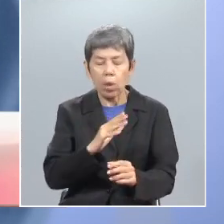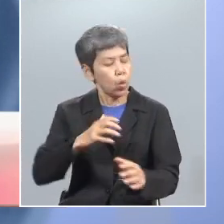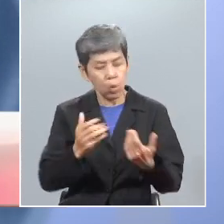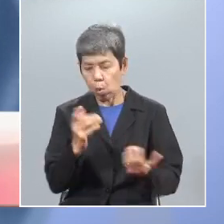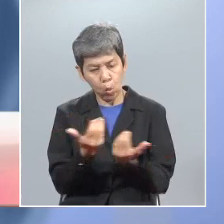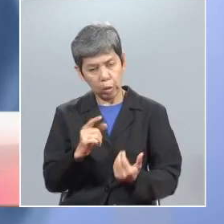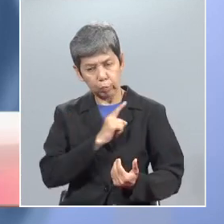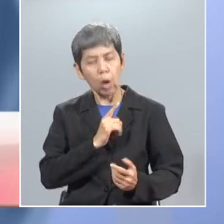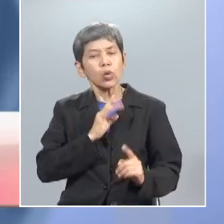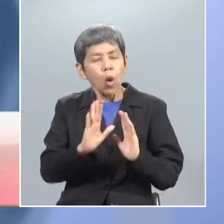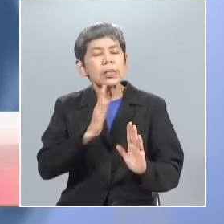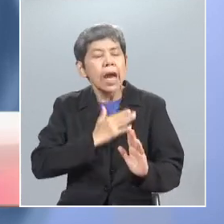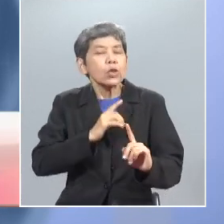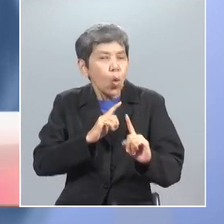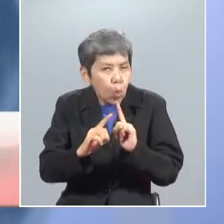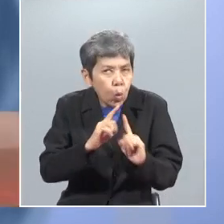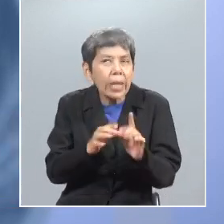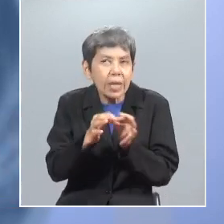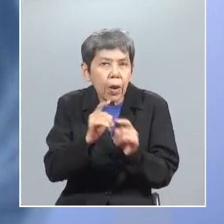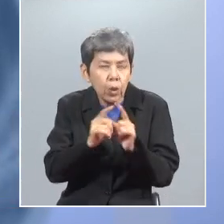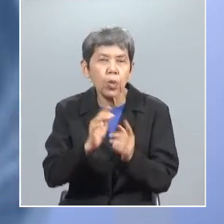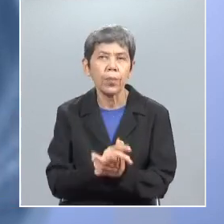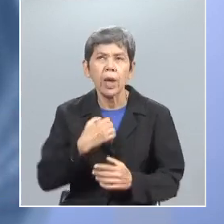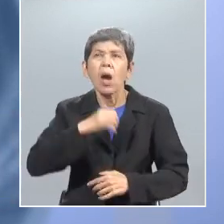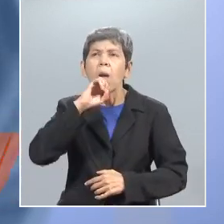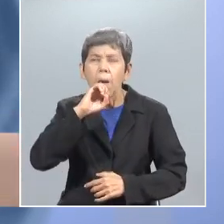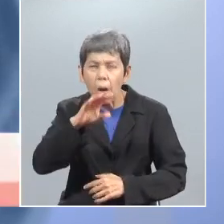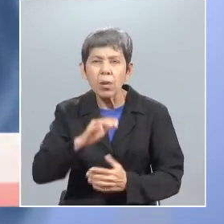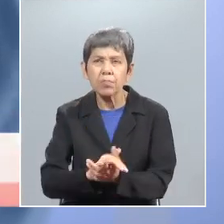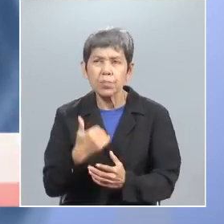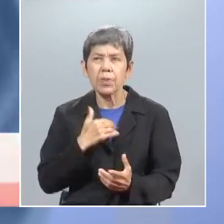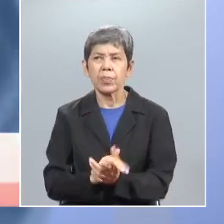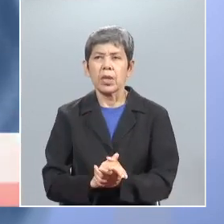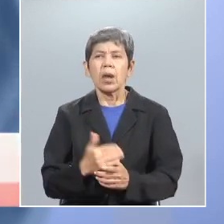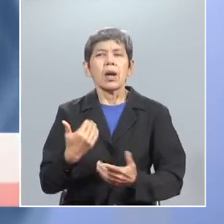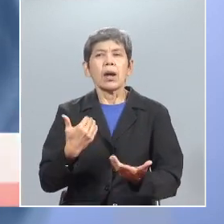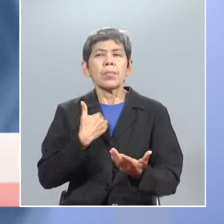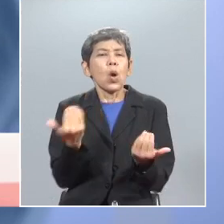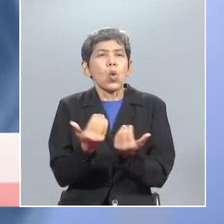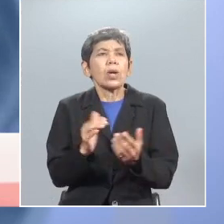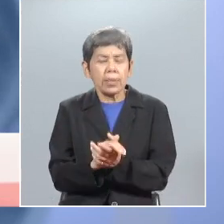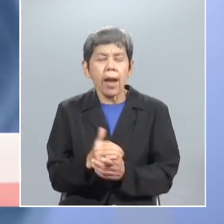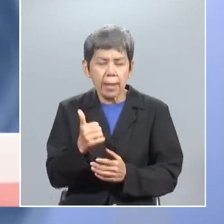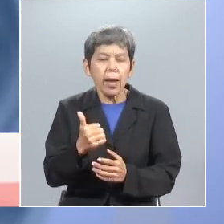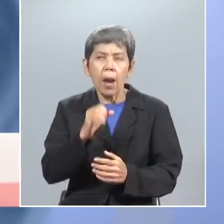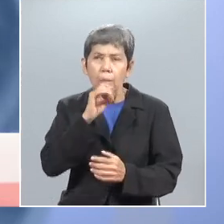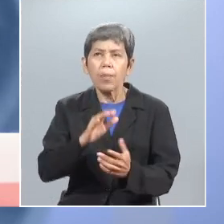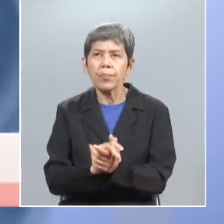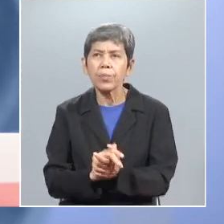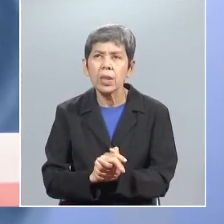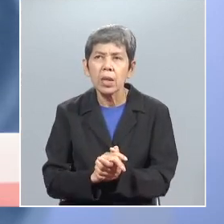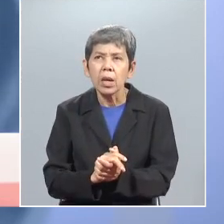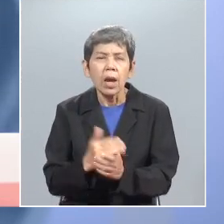การต้องค่อยๆคุยค่อยๆปรับ ต้องบอกหนูก็ได้ว่าพี่บอกว่ามีคนเขามีมาอะไรเพื่อได้ยังไงแค่นี้เรา ต้องถึ